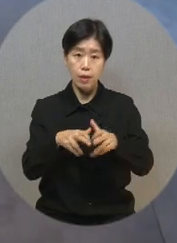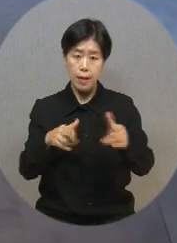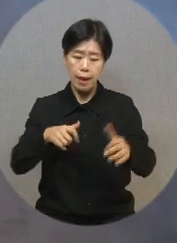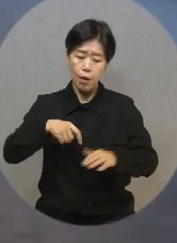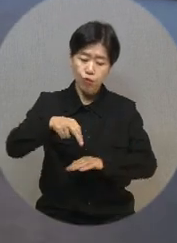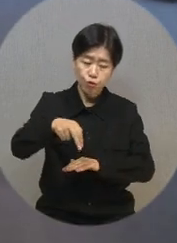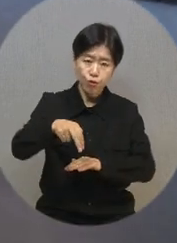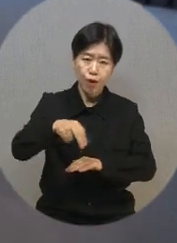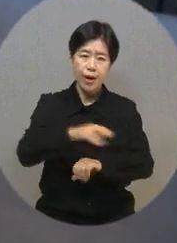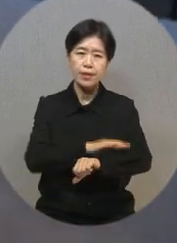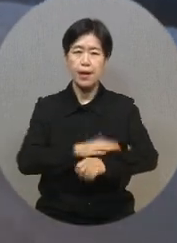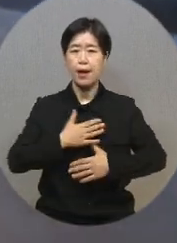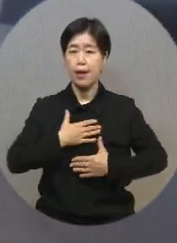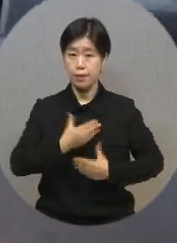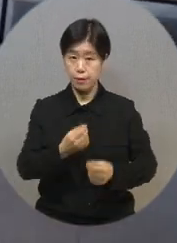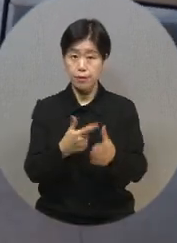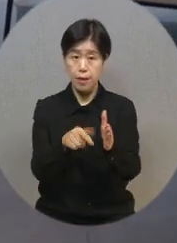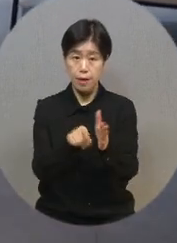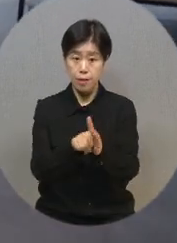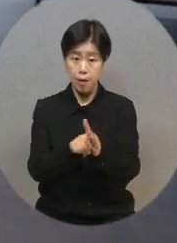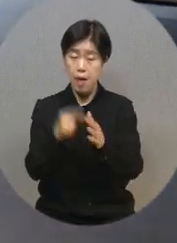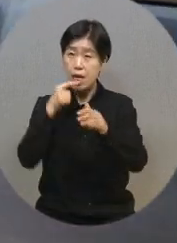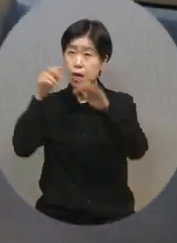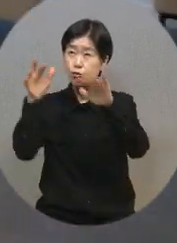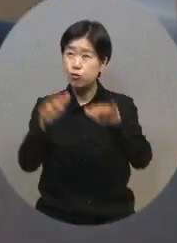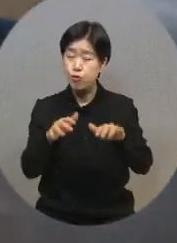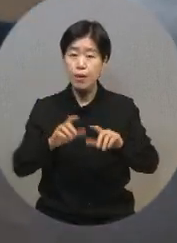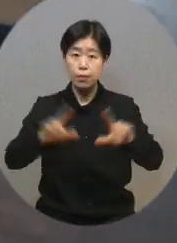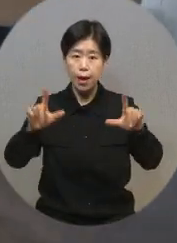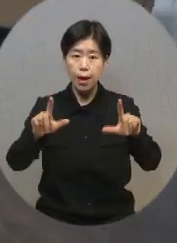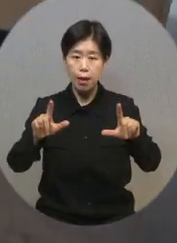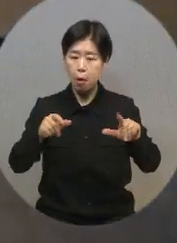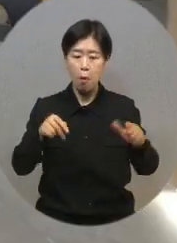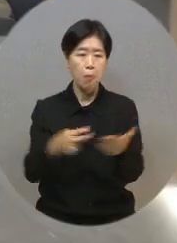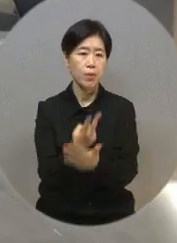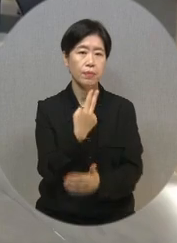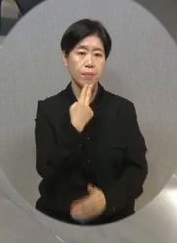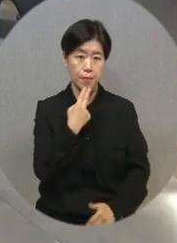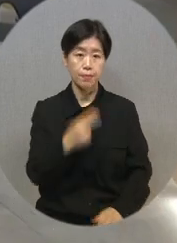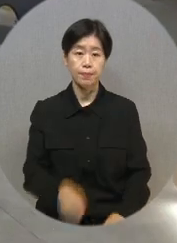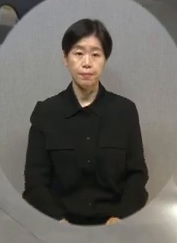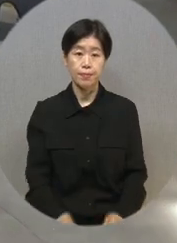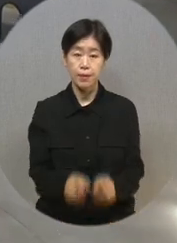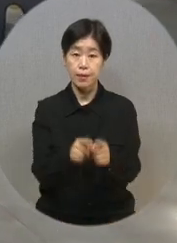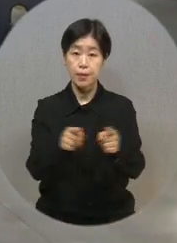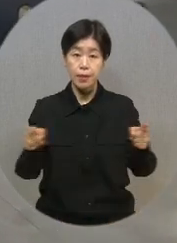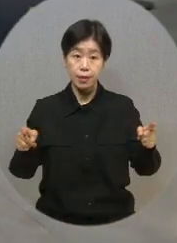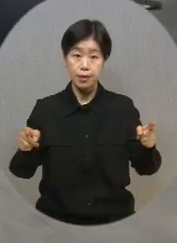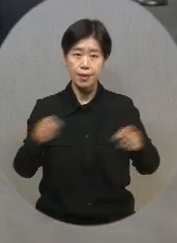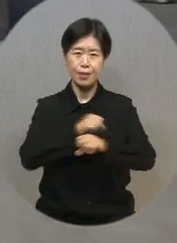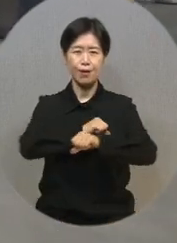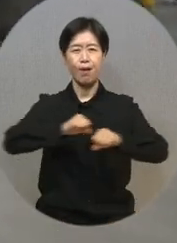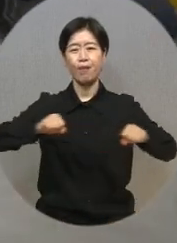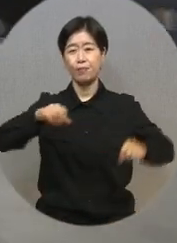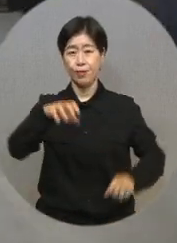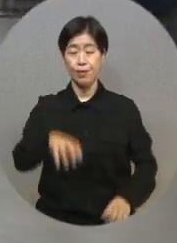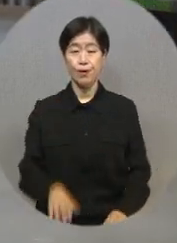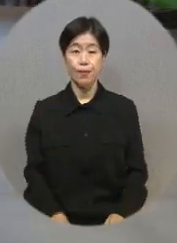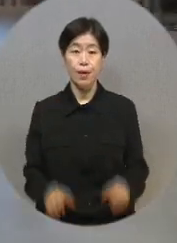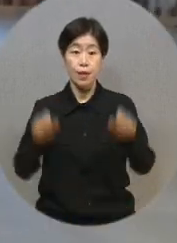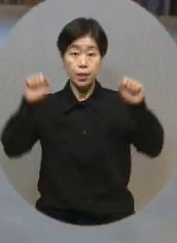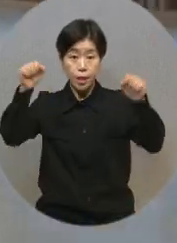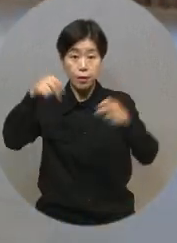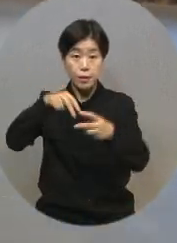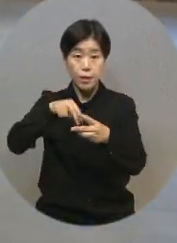비나 눈이 내리는 날에도 미끄럽지 않은 건축 자재로 시공되었습니다. 1층 로비에 탁 트인 넓은 공간,